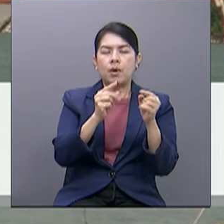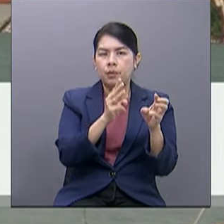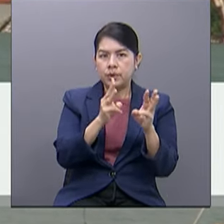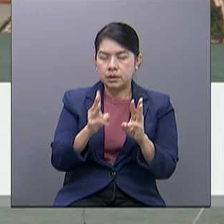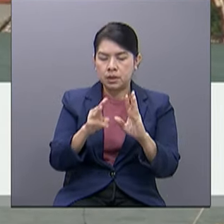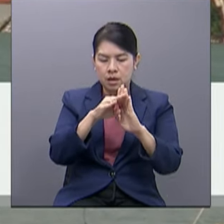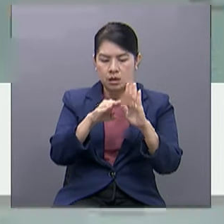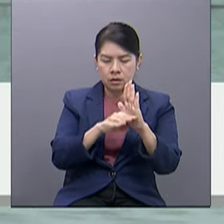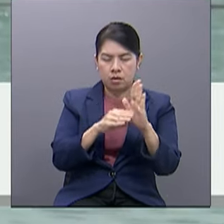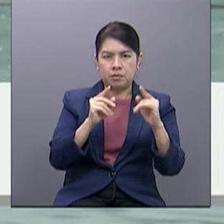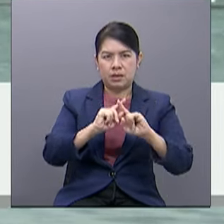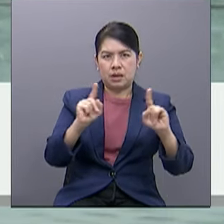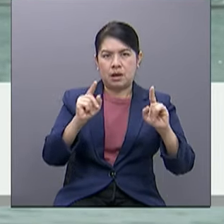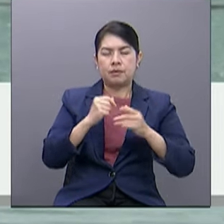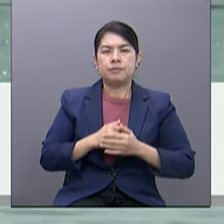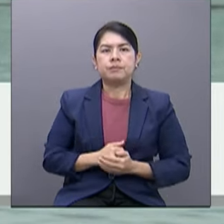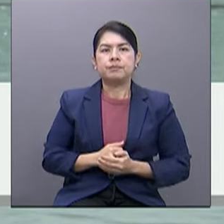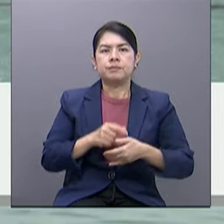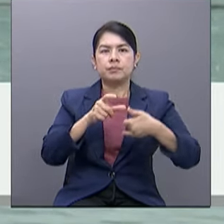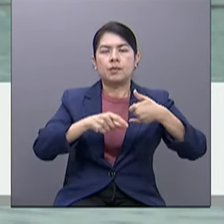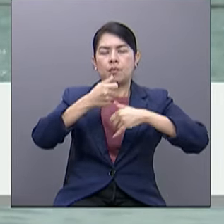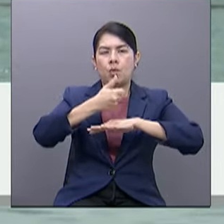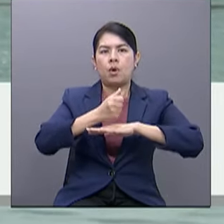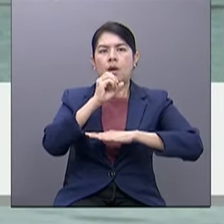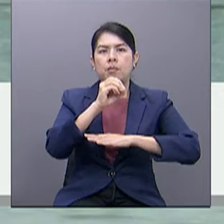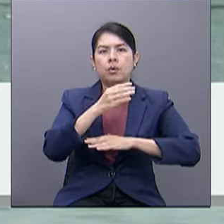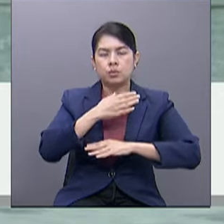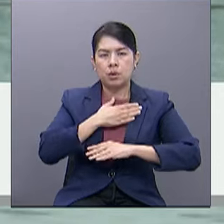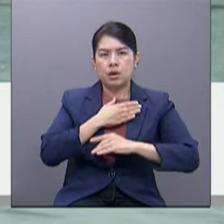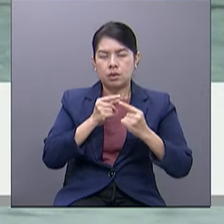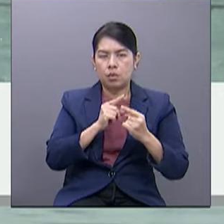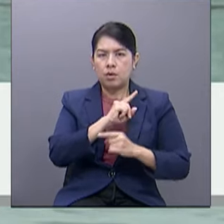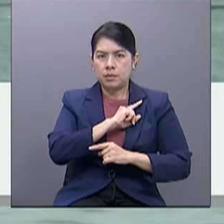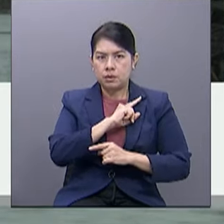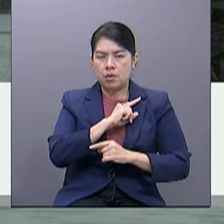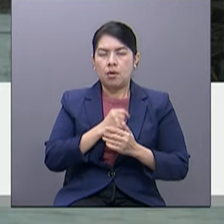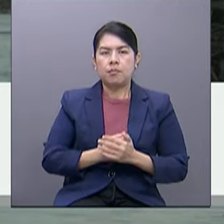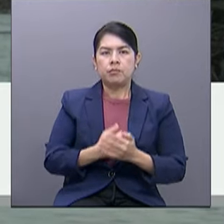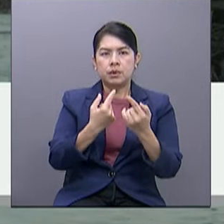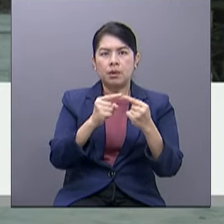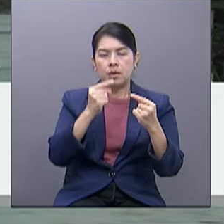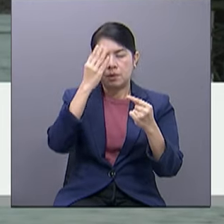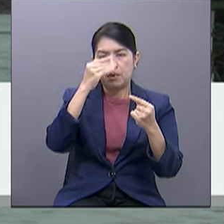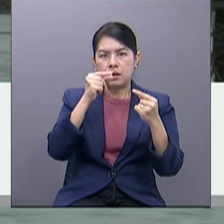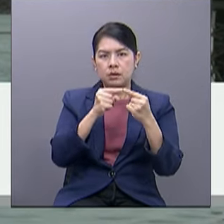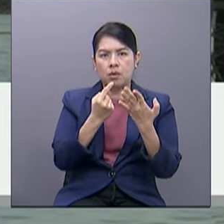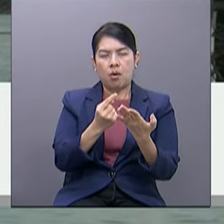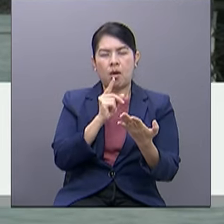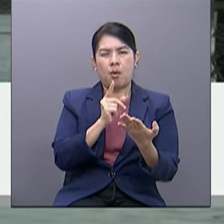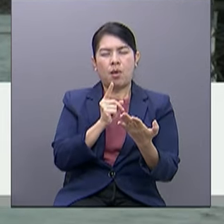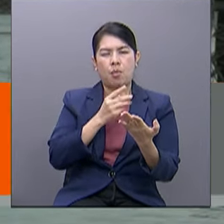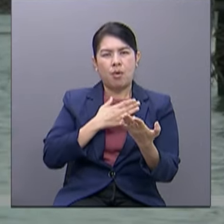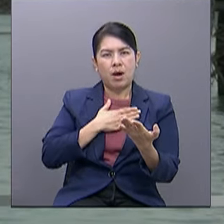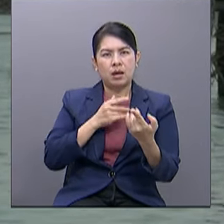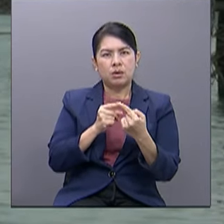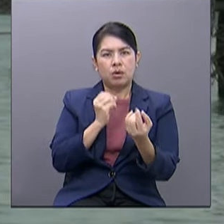ช้มันอาจจะแตกต่างกันผู้ว่ายืนยันว่าไม่ได้ละเว้นการปฏิบัติหน้าที่นะคะซึ่งเรื่องนี้เนี่ยเป็นข้อกล่าวหาที่ใหญ่สำหรับชีวิตข้า